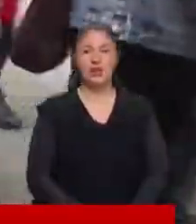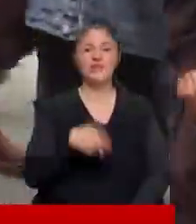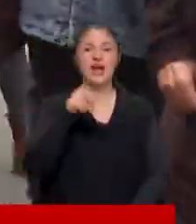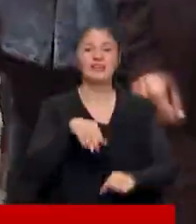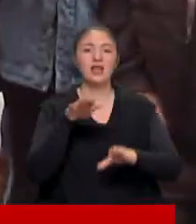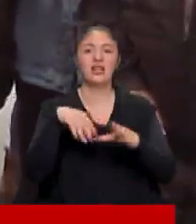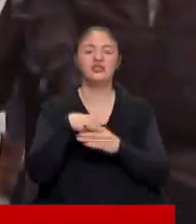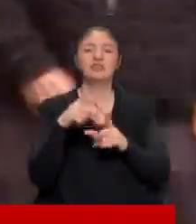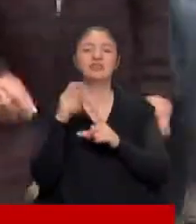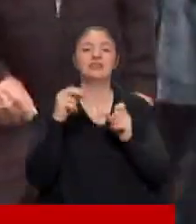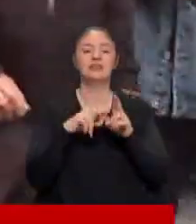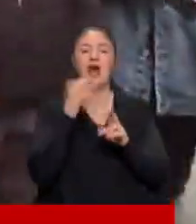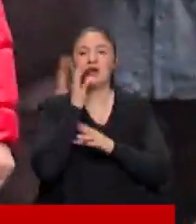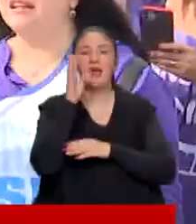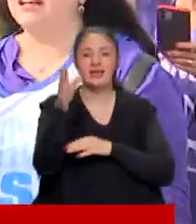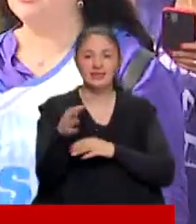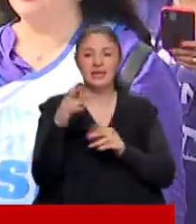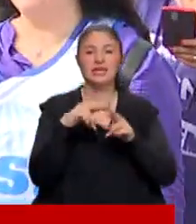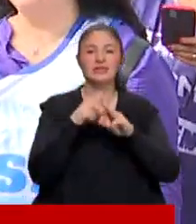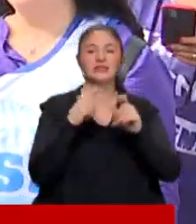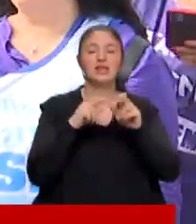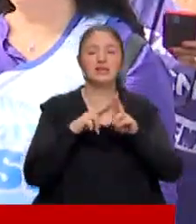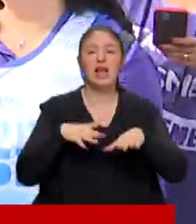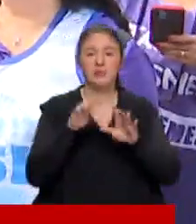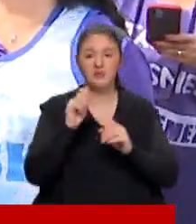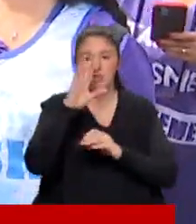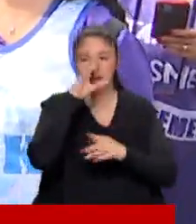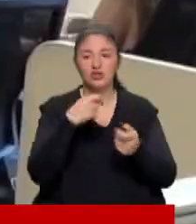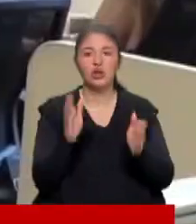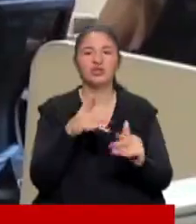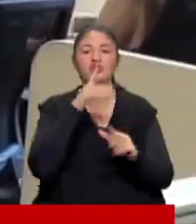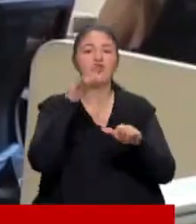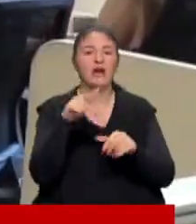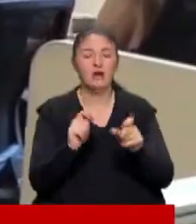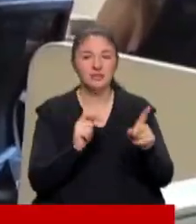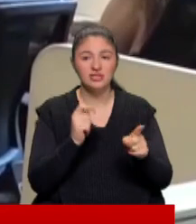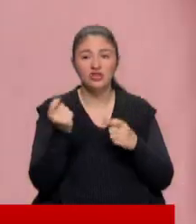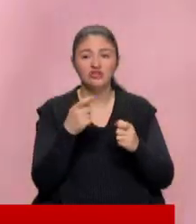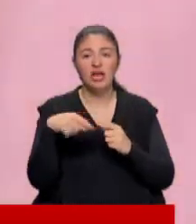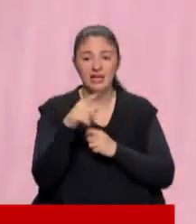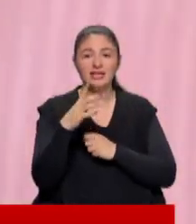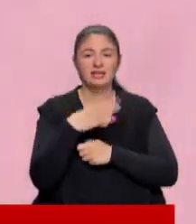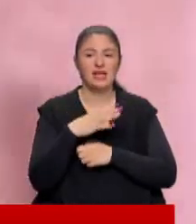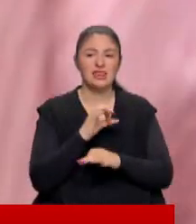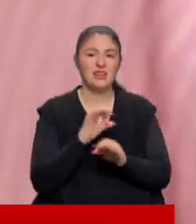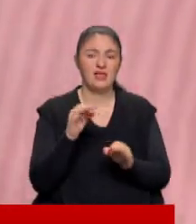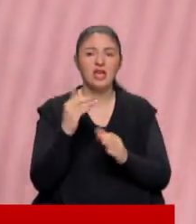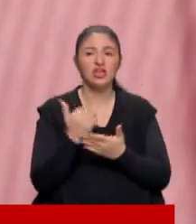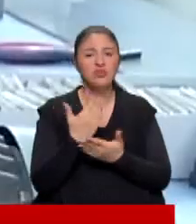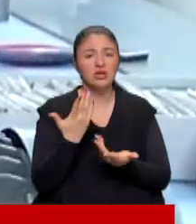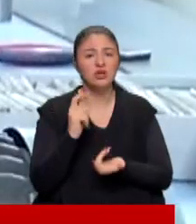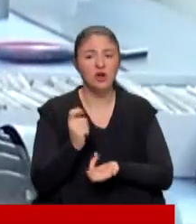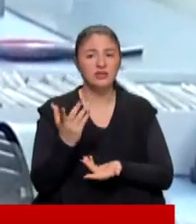Vergide adalet için DİSK Ankara'ya yürüdü. KESK eylem yaptı. İstanbul Ticaret Odası çağrıda bulundu. Çalışanların da talebi net. Geçim